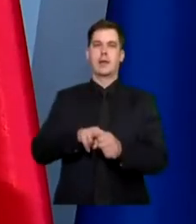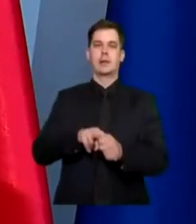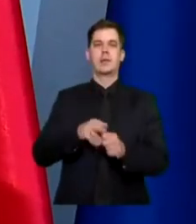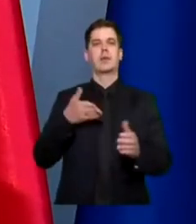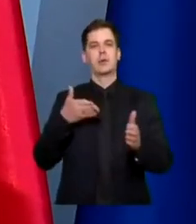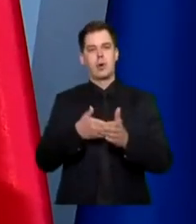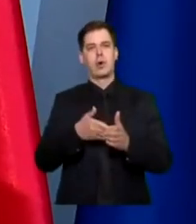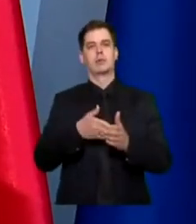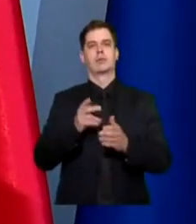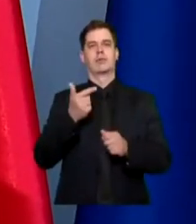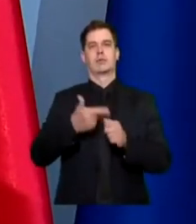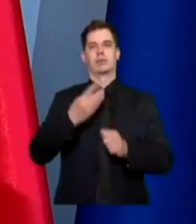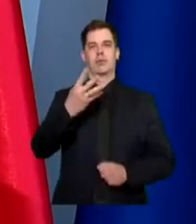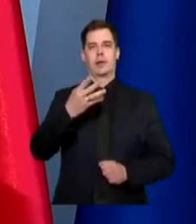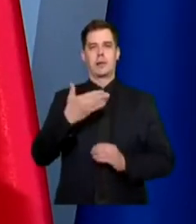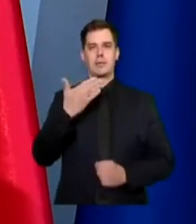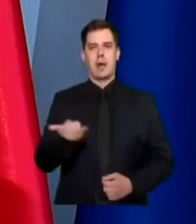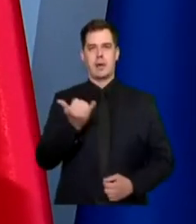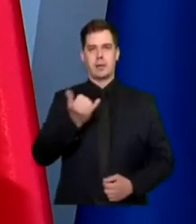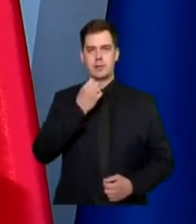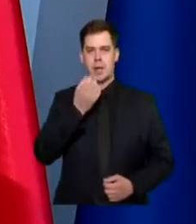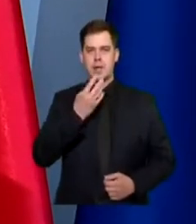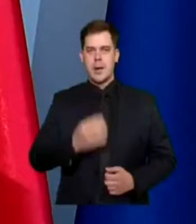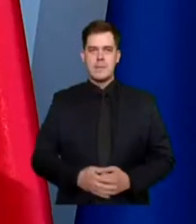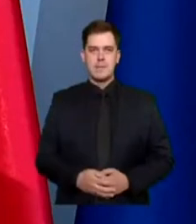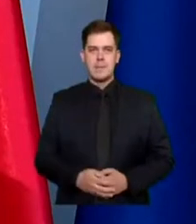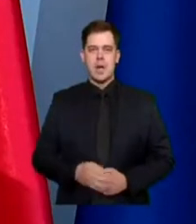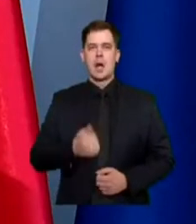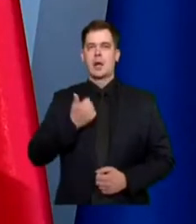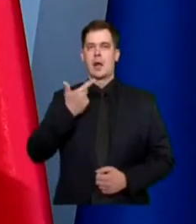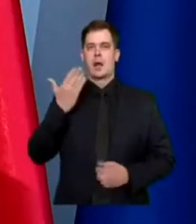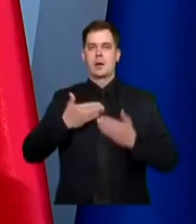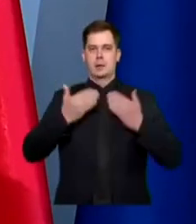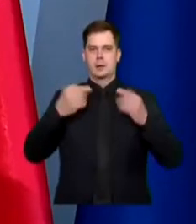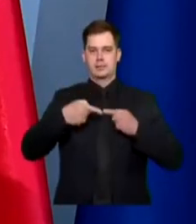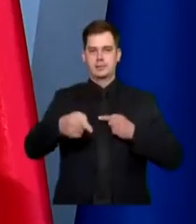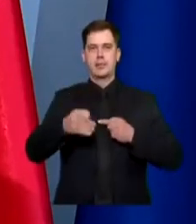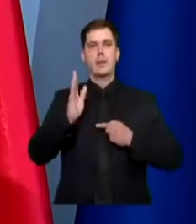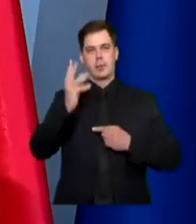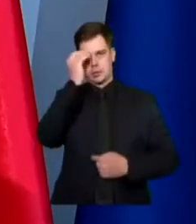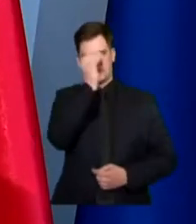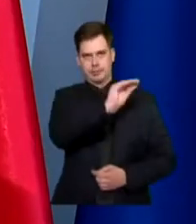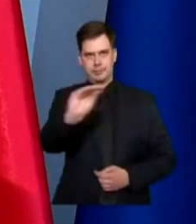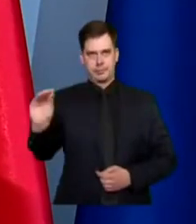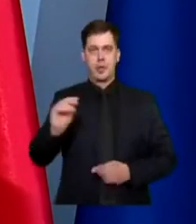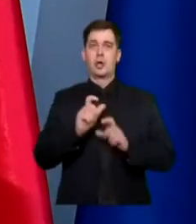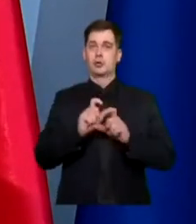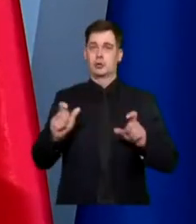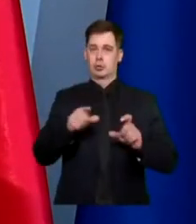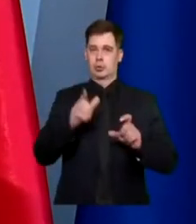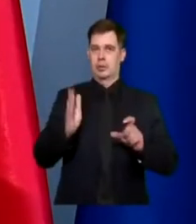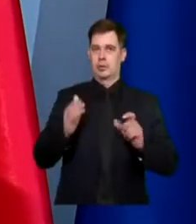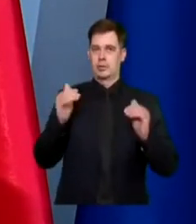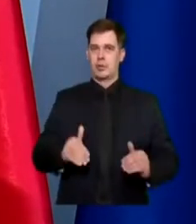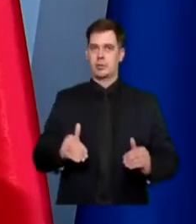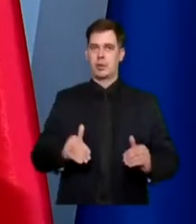do 24 maja. Za kilka dni poinformujemy także Państwa, czy będzie możliwość